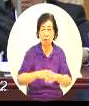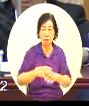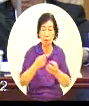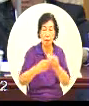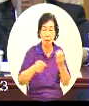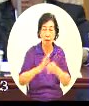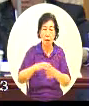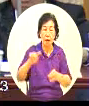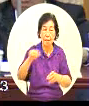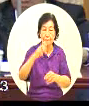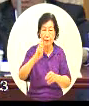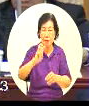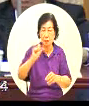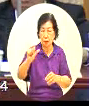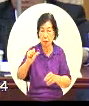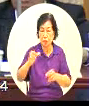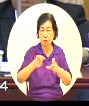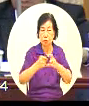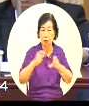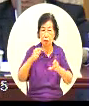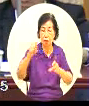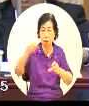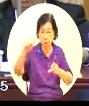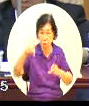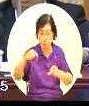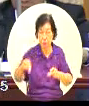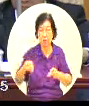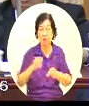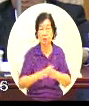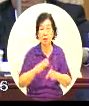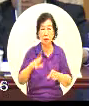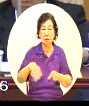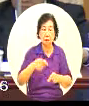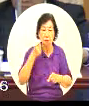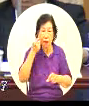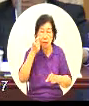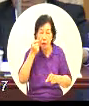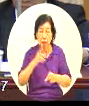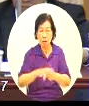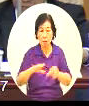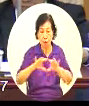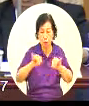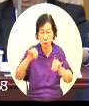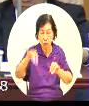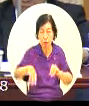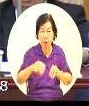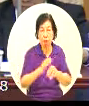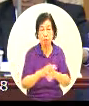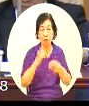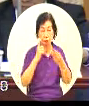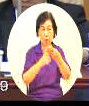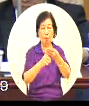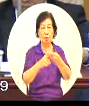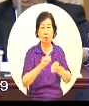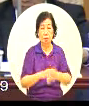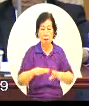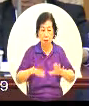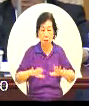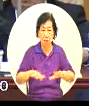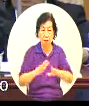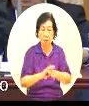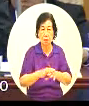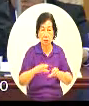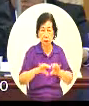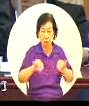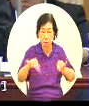地，主要是以台糖的土地为主。好，那这个上面绝大部分目前是没有工厂的。好，